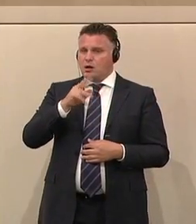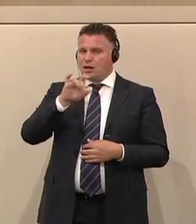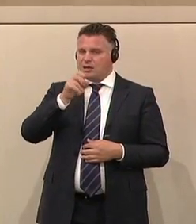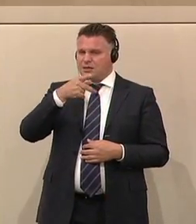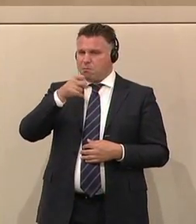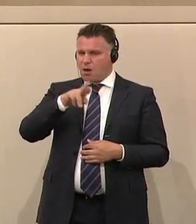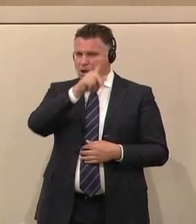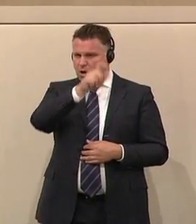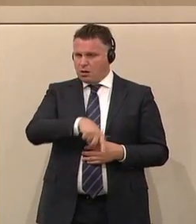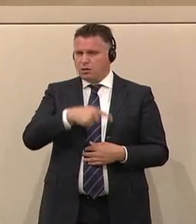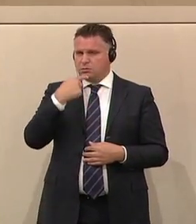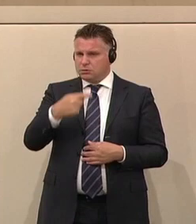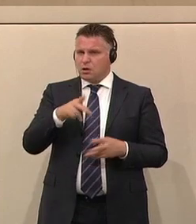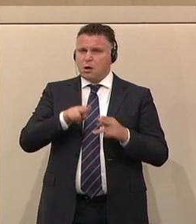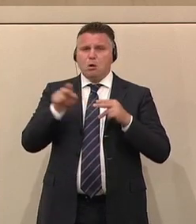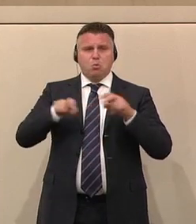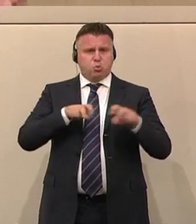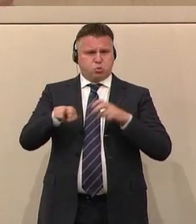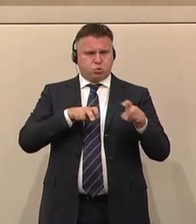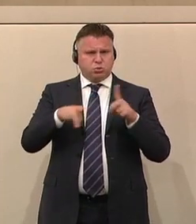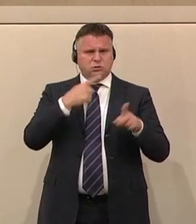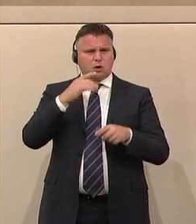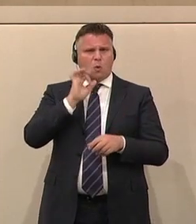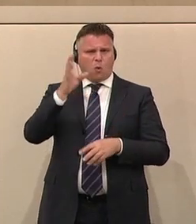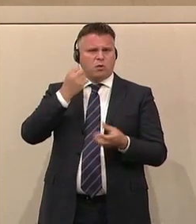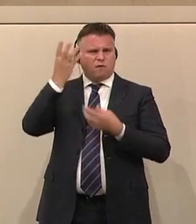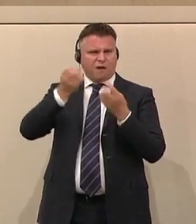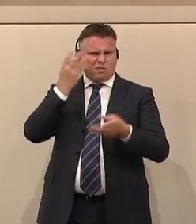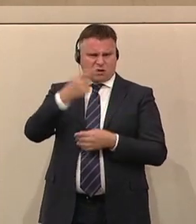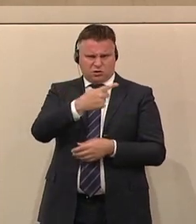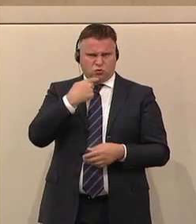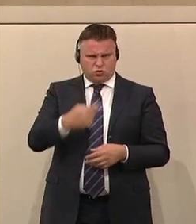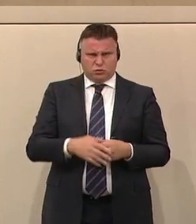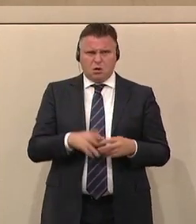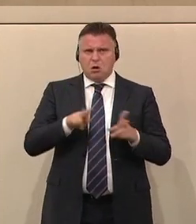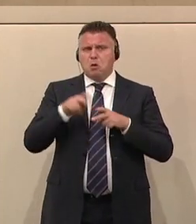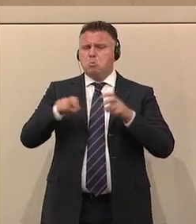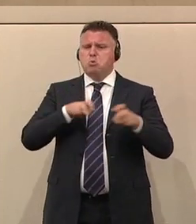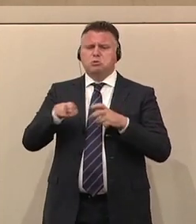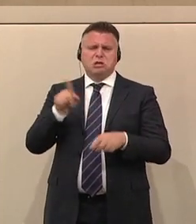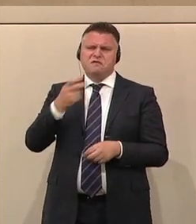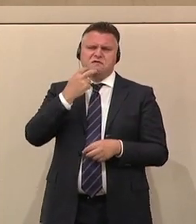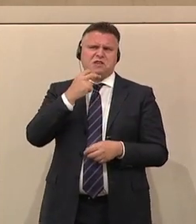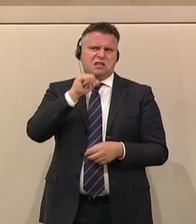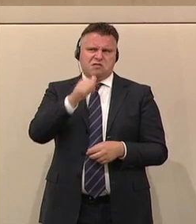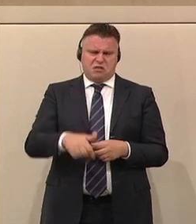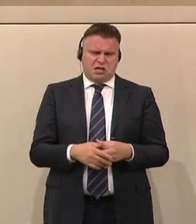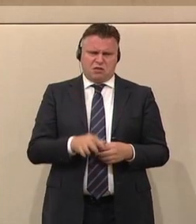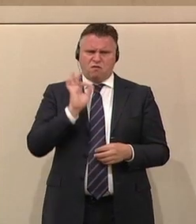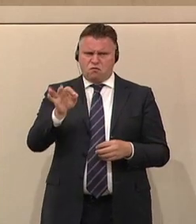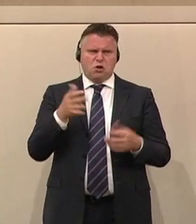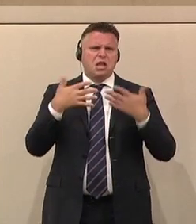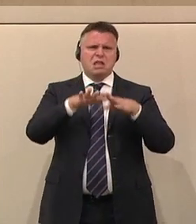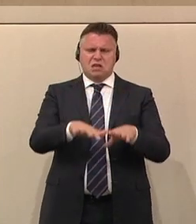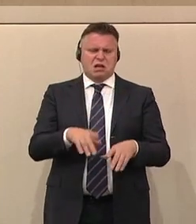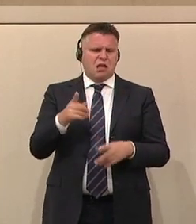sie bezeichnet die Bundesregierung als fantasielos, die Bundesregierung ist unwillig im Bereich der